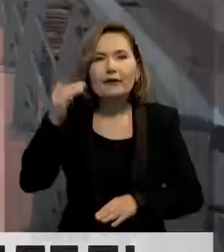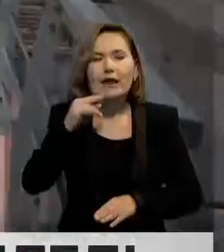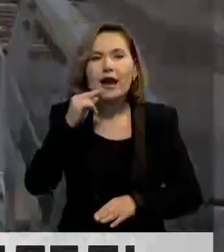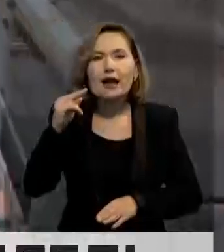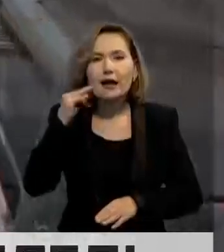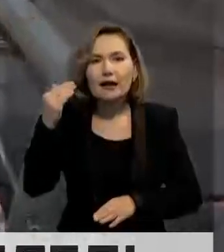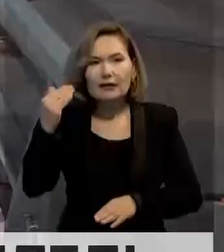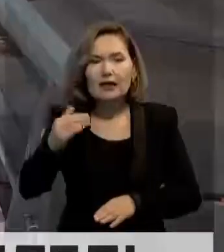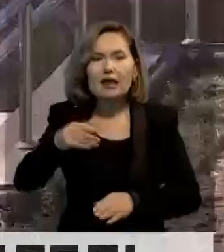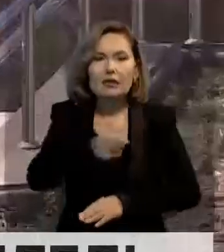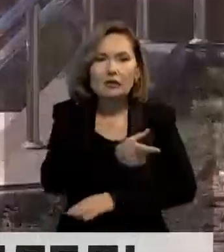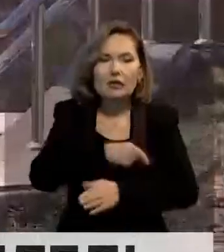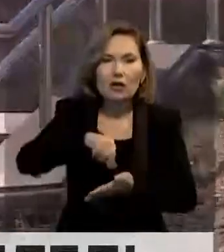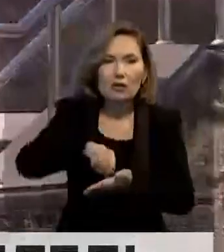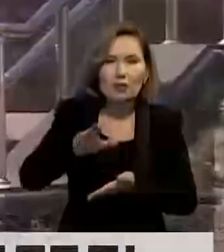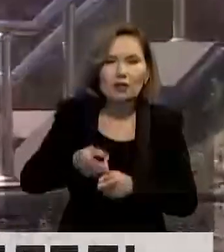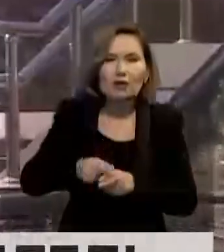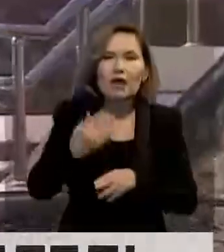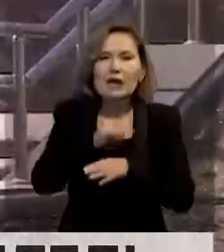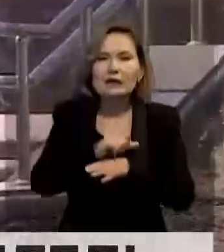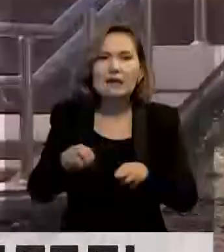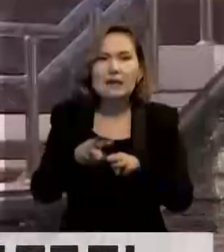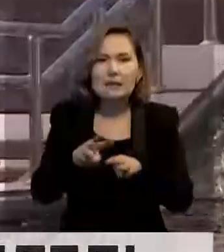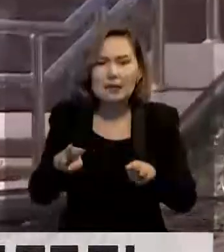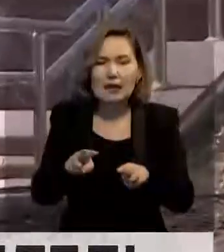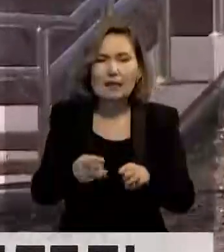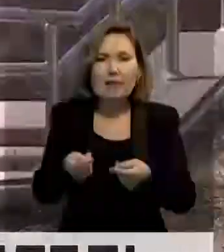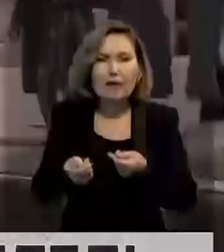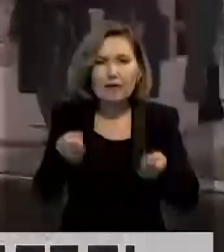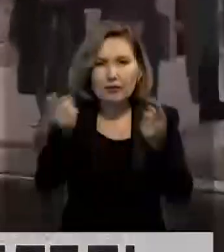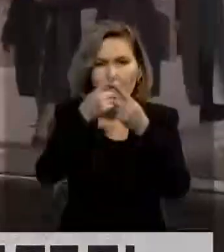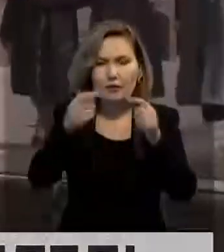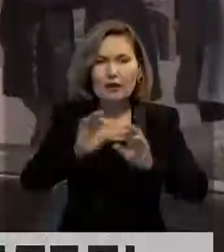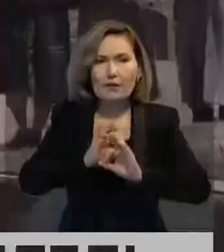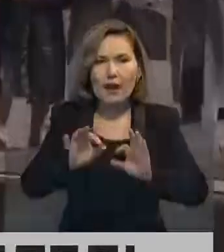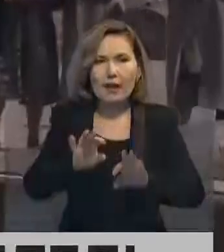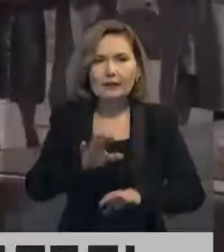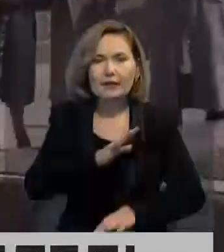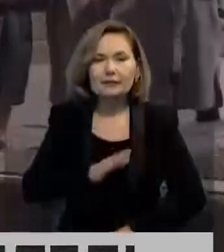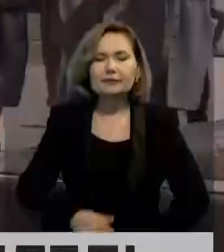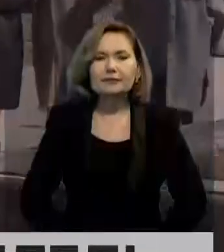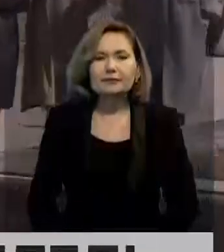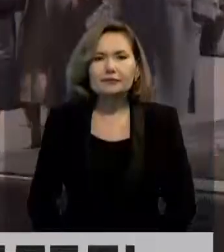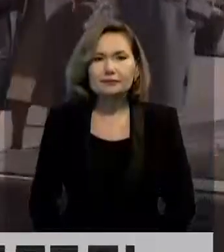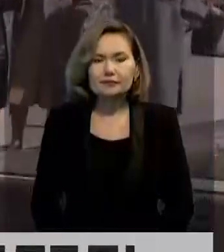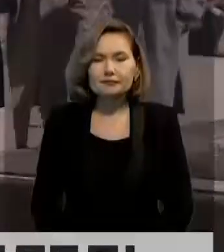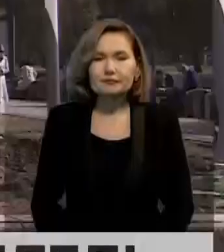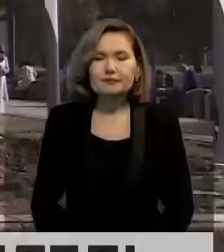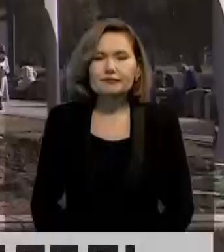Республикасының өкілдері де болады. Бұл туралы Сыртқы істер министрлігінің баспасөз хатшысы Айбек Смадияров айтты.